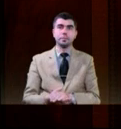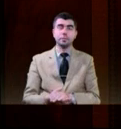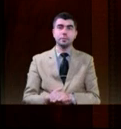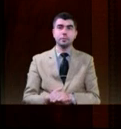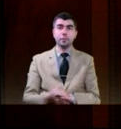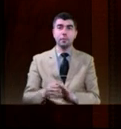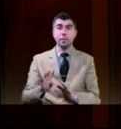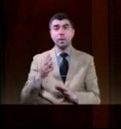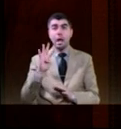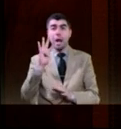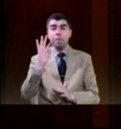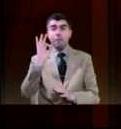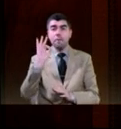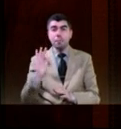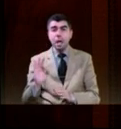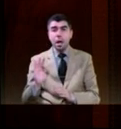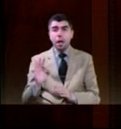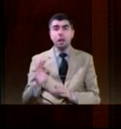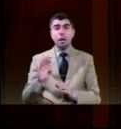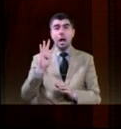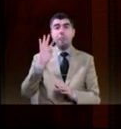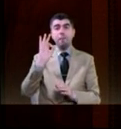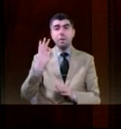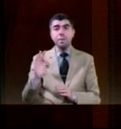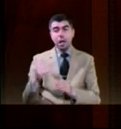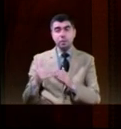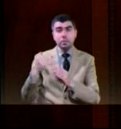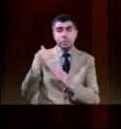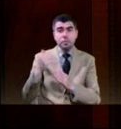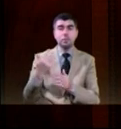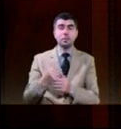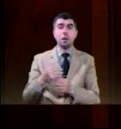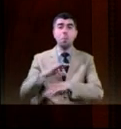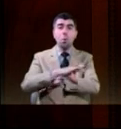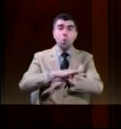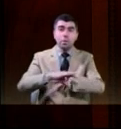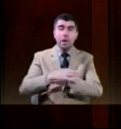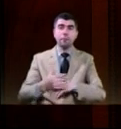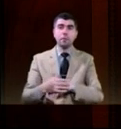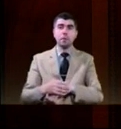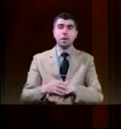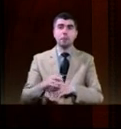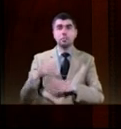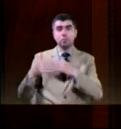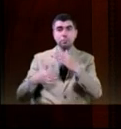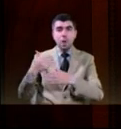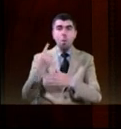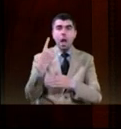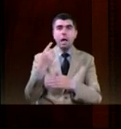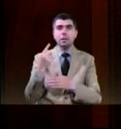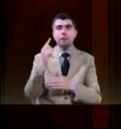كنا غنبداو بربعه ديال النقاط مره واحده على المواطن، وربعه ديال النقاط مره واحده على الموظف، وربعه النقاط على الدوله. درنا كل عام